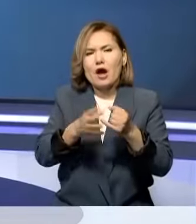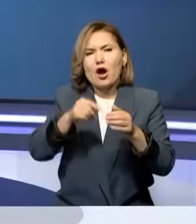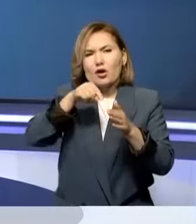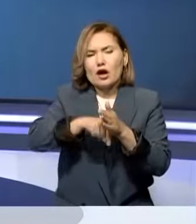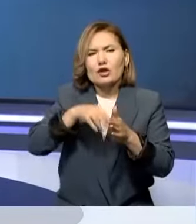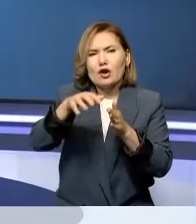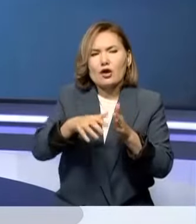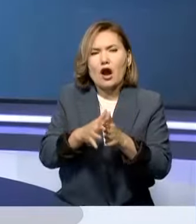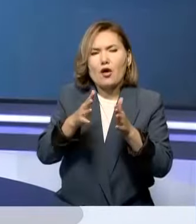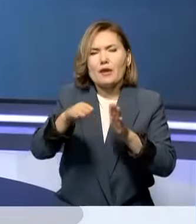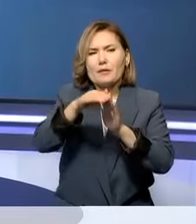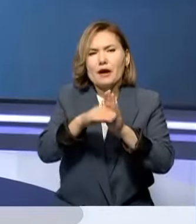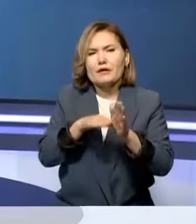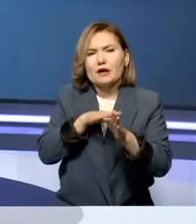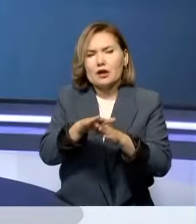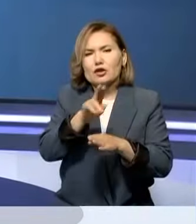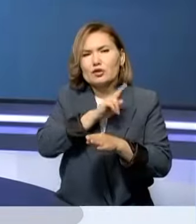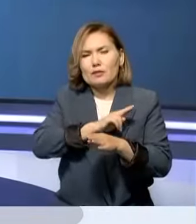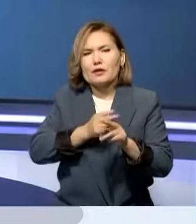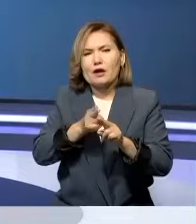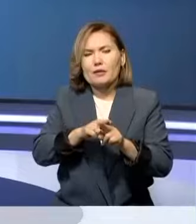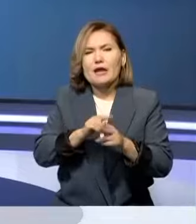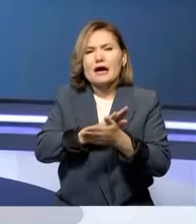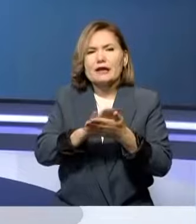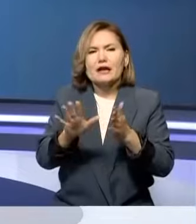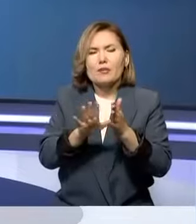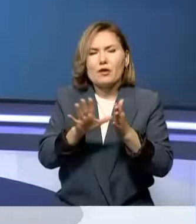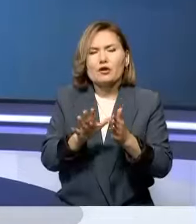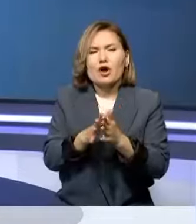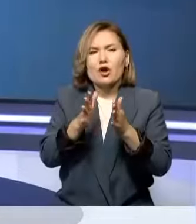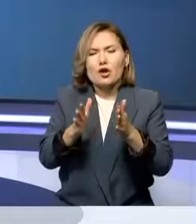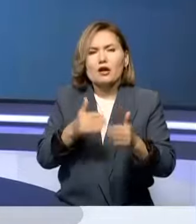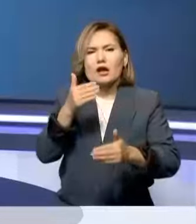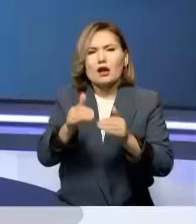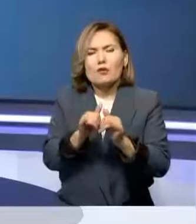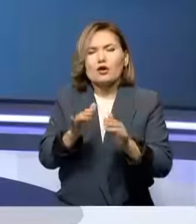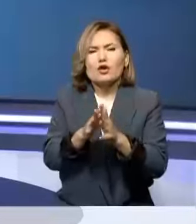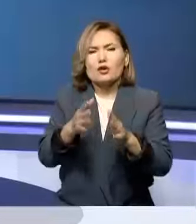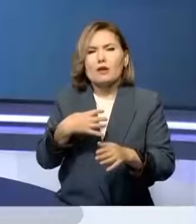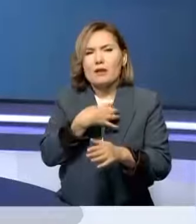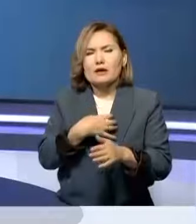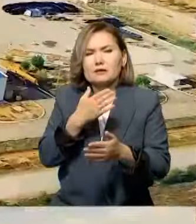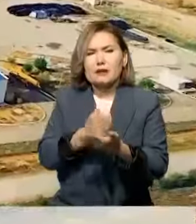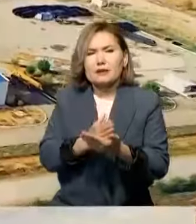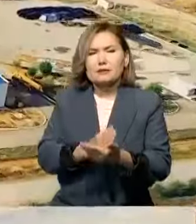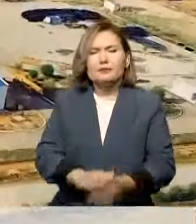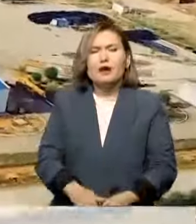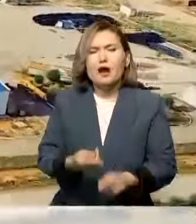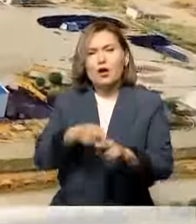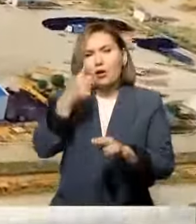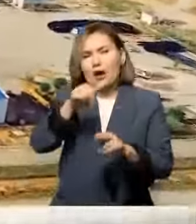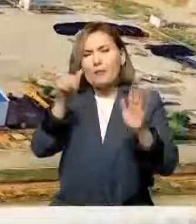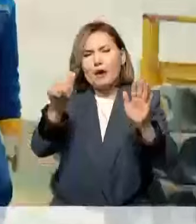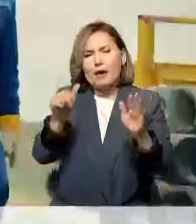барлау жұмыстарының ауқымды бағдарламасын іске қосты. Бұл таза энергияға көшу үшін зор маңызға ие. Биылғы жарты